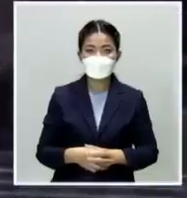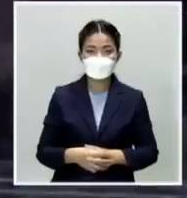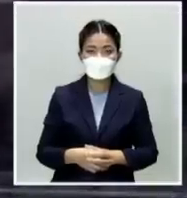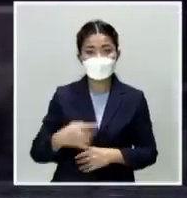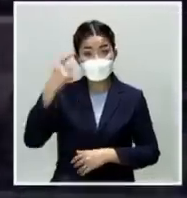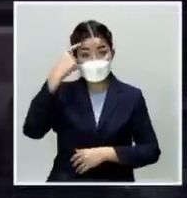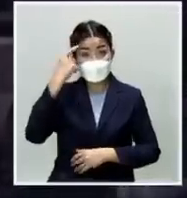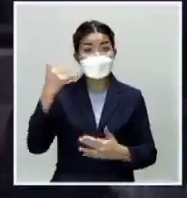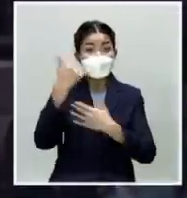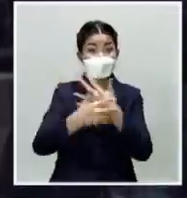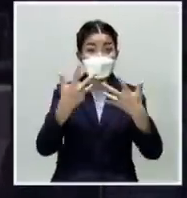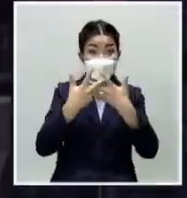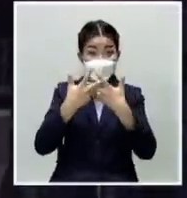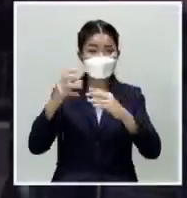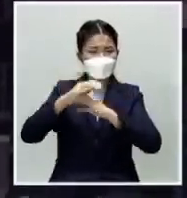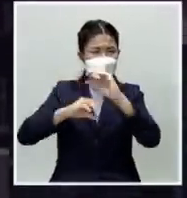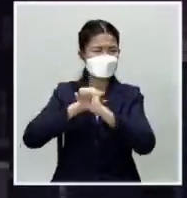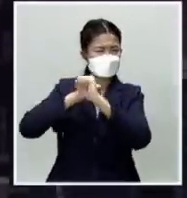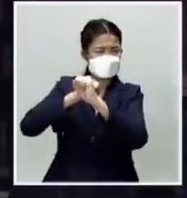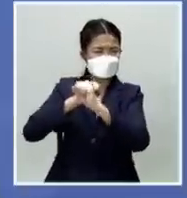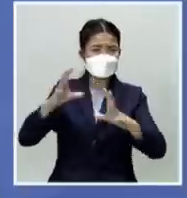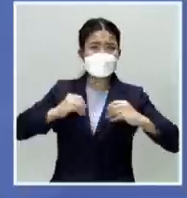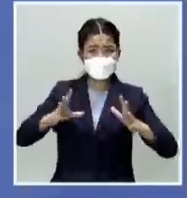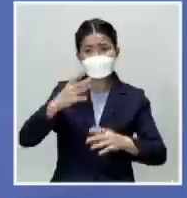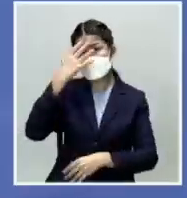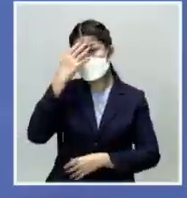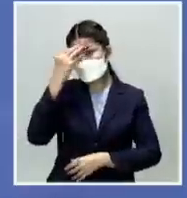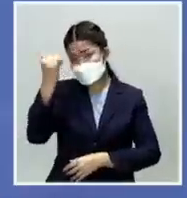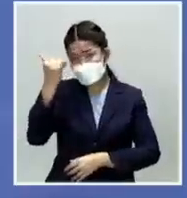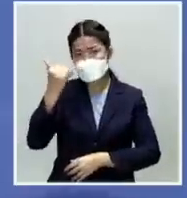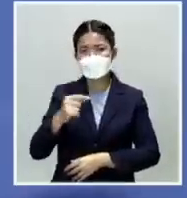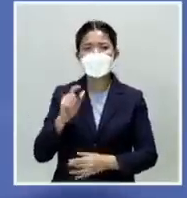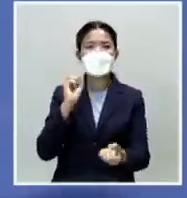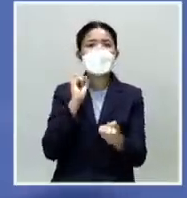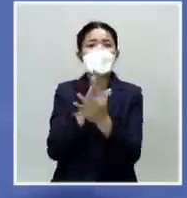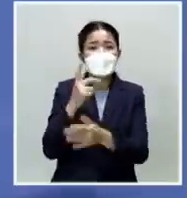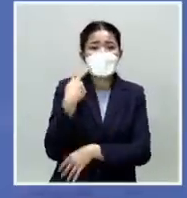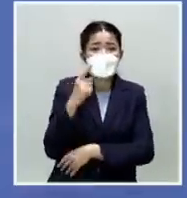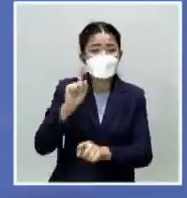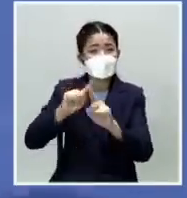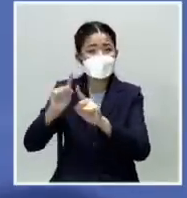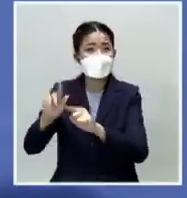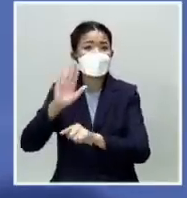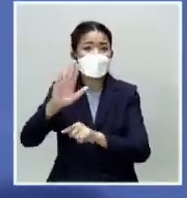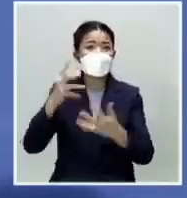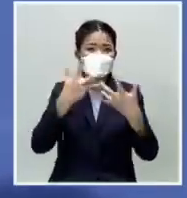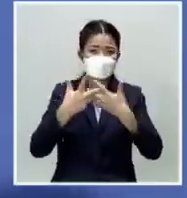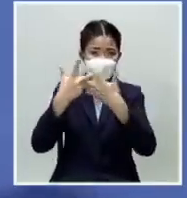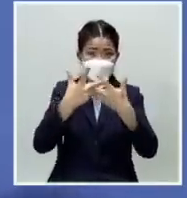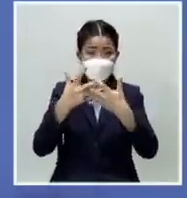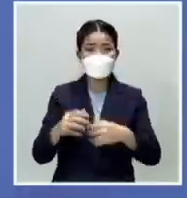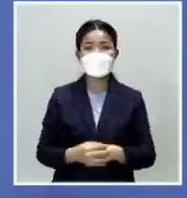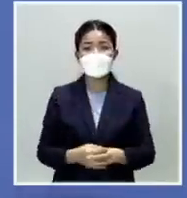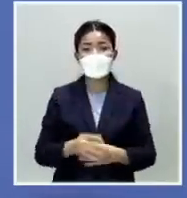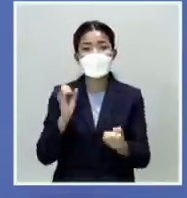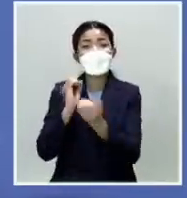แสคาดการณ์ว่าสหรัฐต่อต้านโครงการนี้อย่างสุดกำลังเพราะเกรงว่าจะกระทบต่อผลประโยชน์ด้านพลังงานและความมั่นคงของตัวเองรวมทั้งจะ